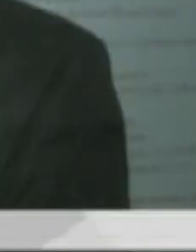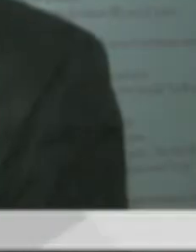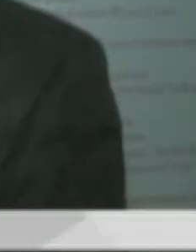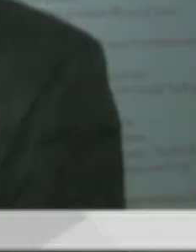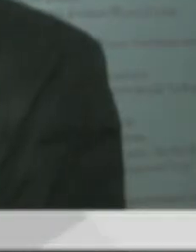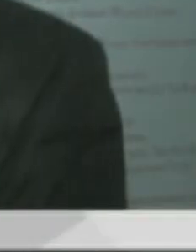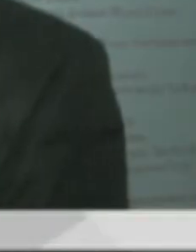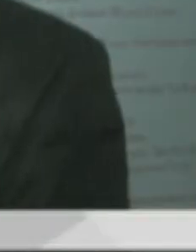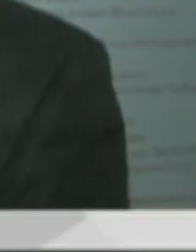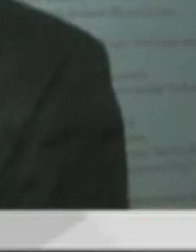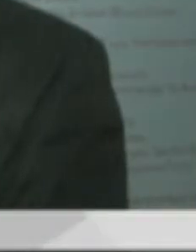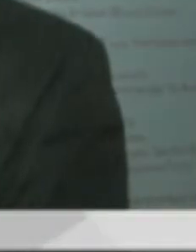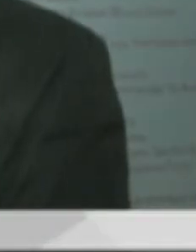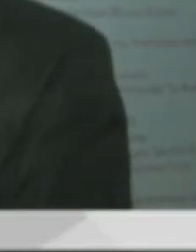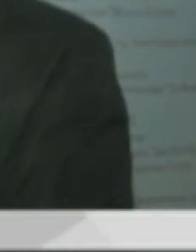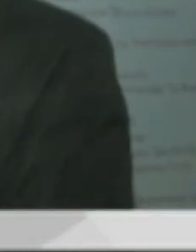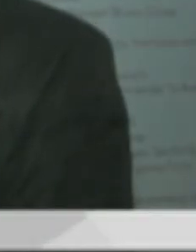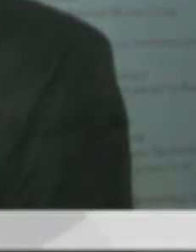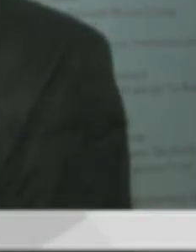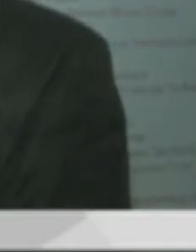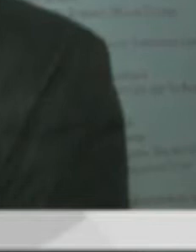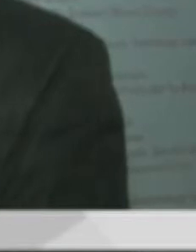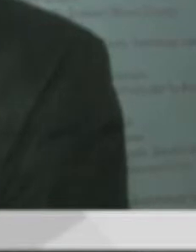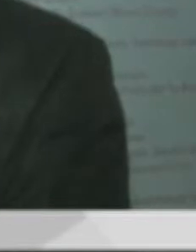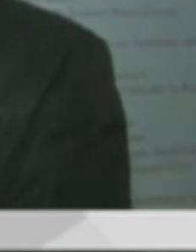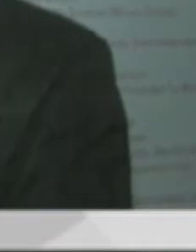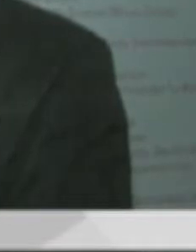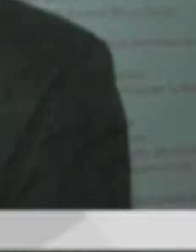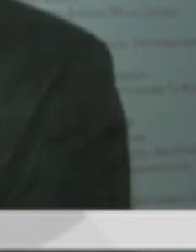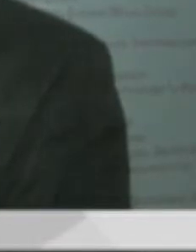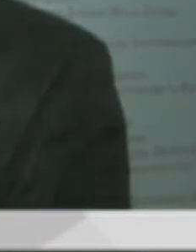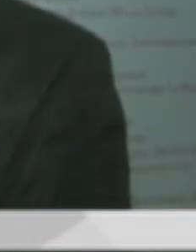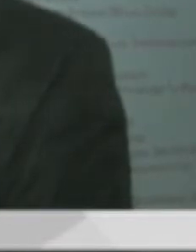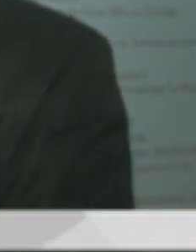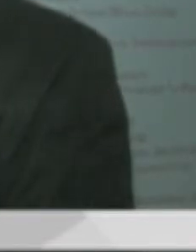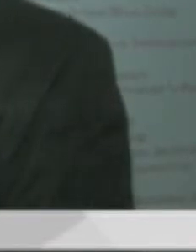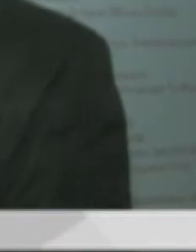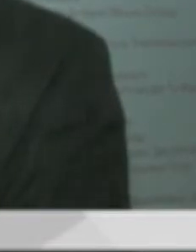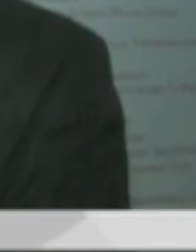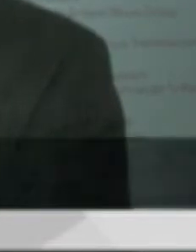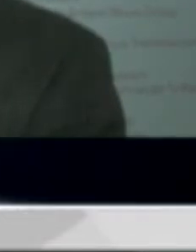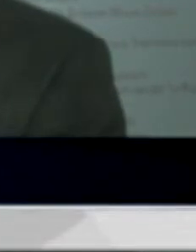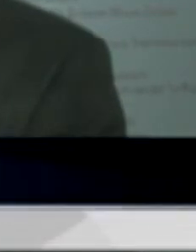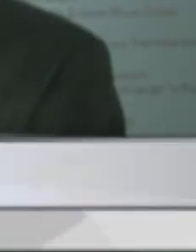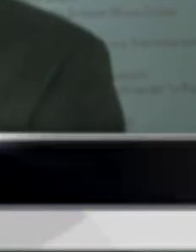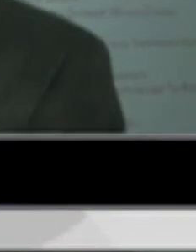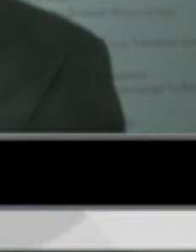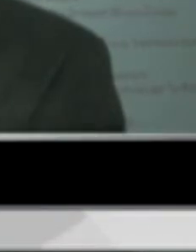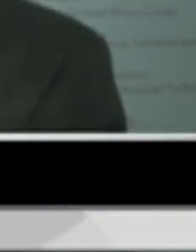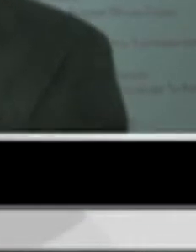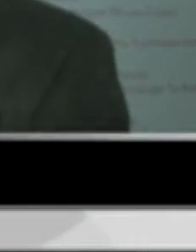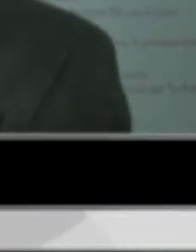Қазіргі экономикалық жағдайымызды осы тұрақты қалпында ұстап тұру, өзіне